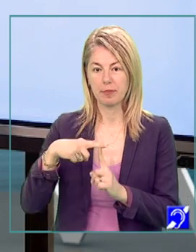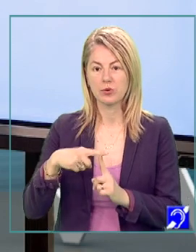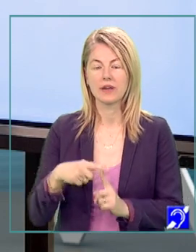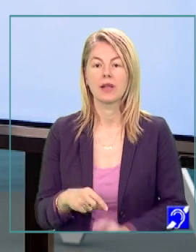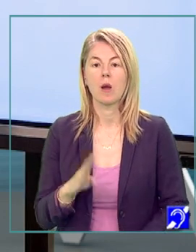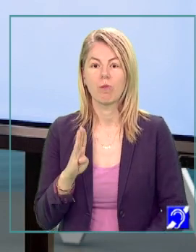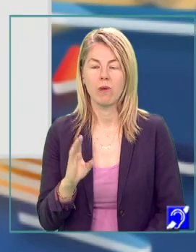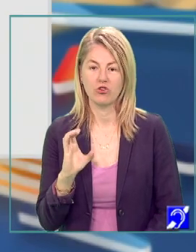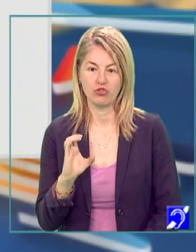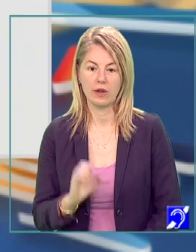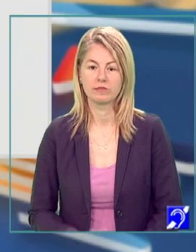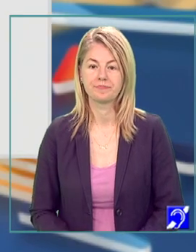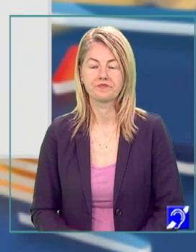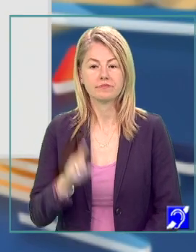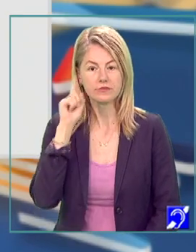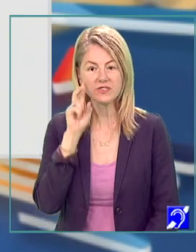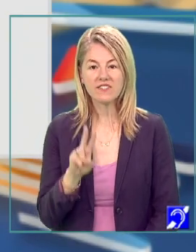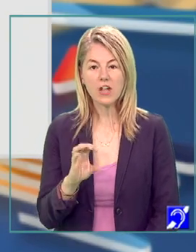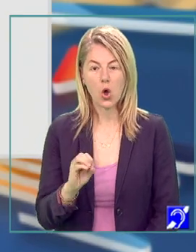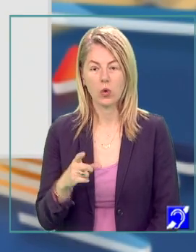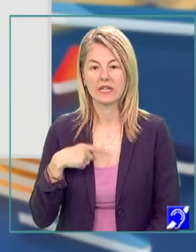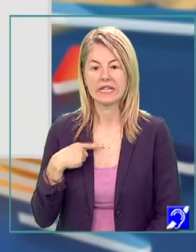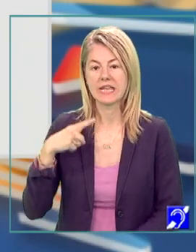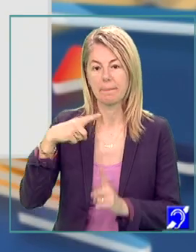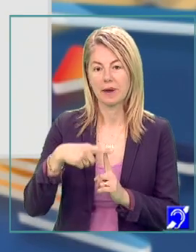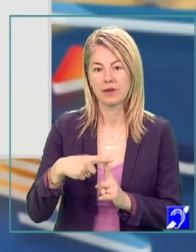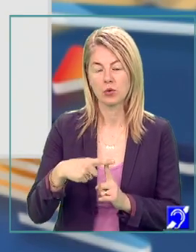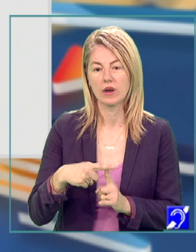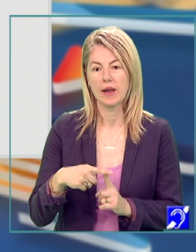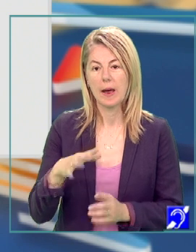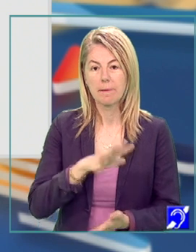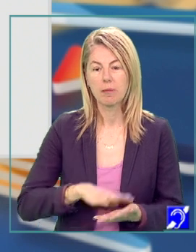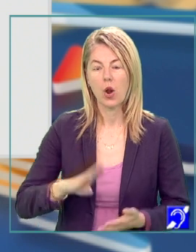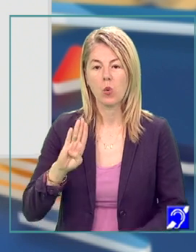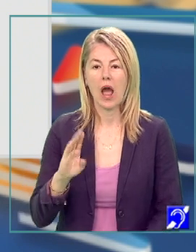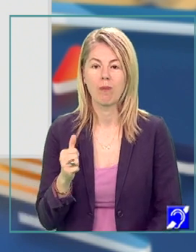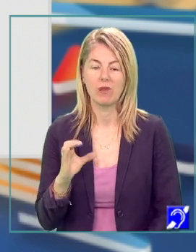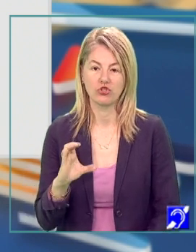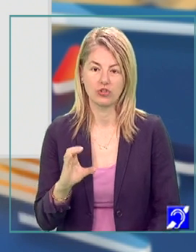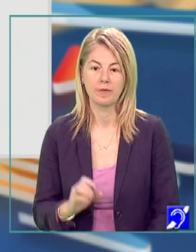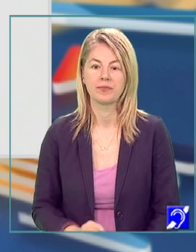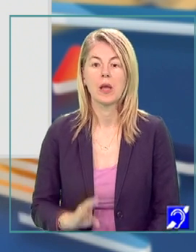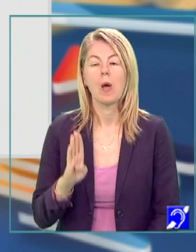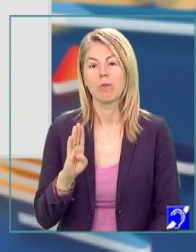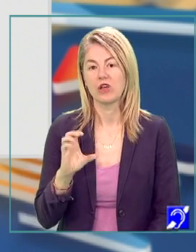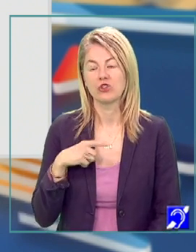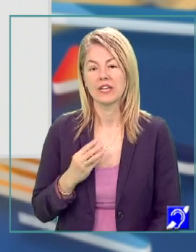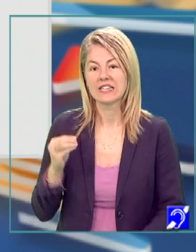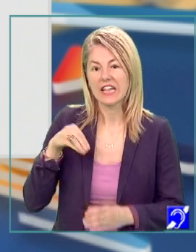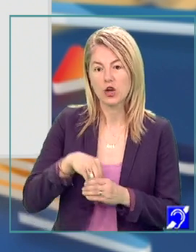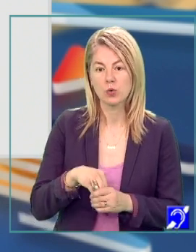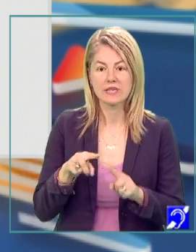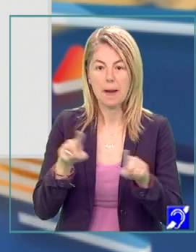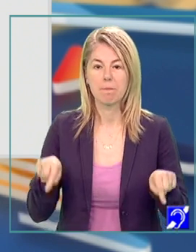perpendiculară pe BC. Știm că VO este perpendiculară pe planul ABC și cum BC este inclusă în planul